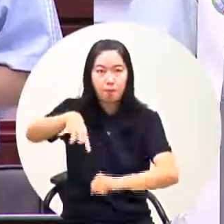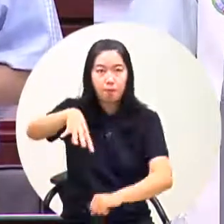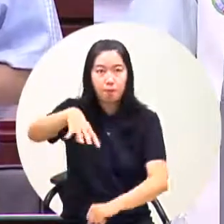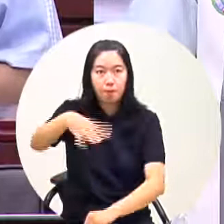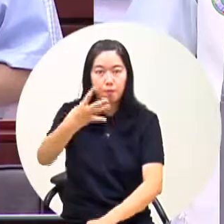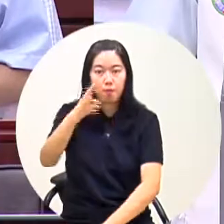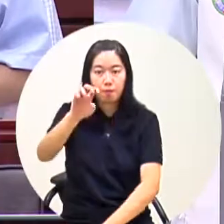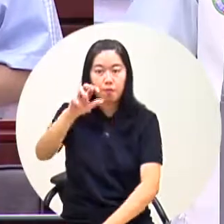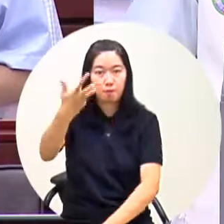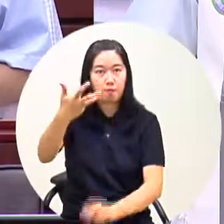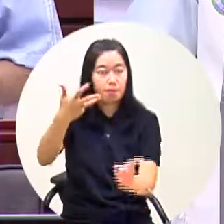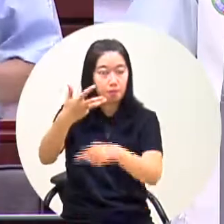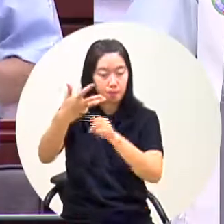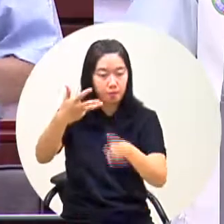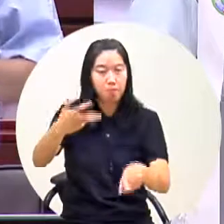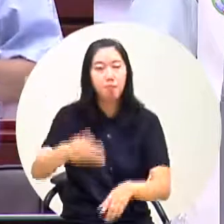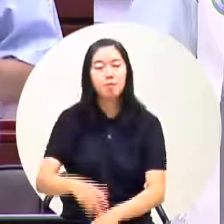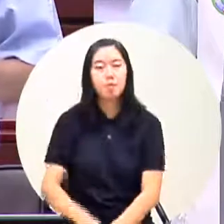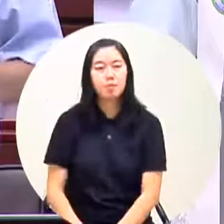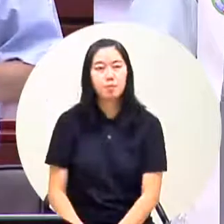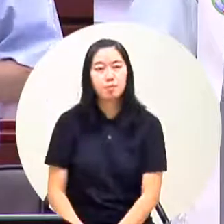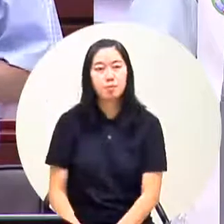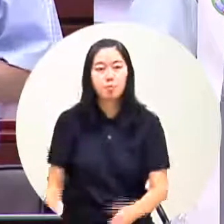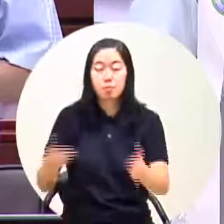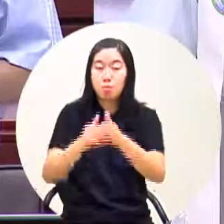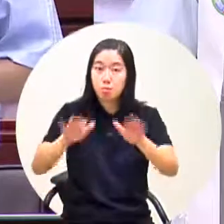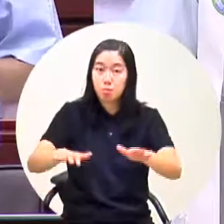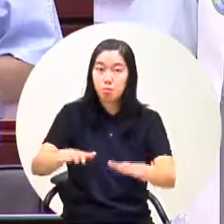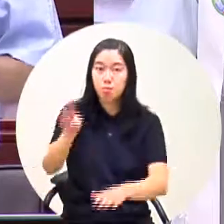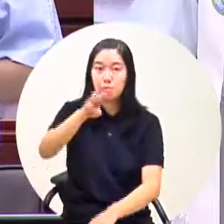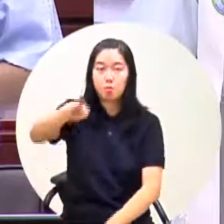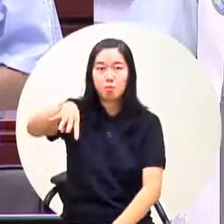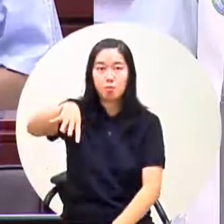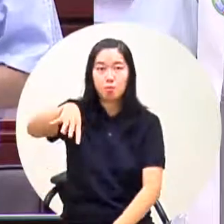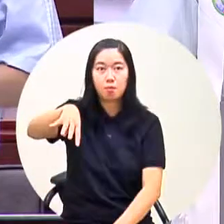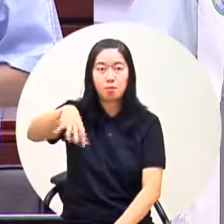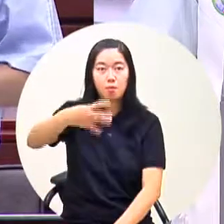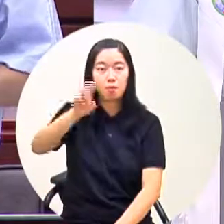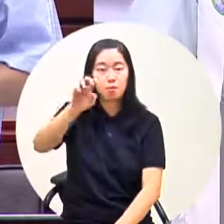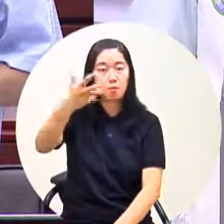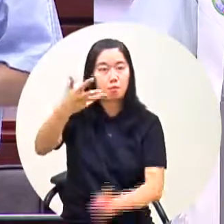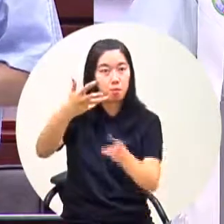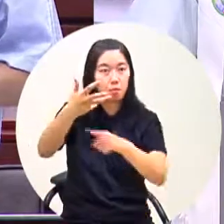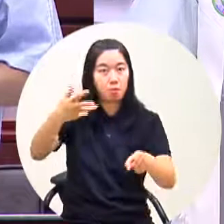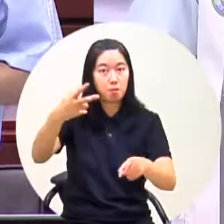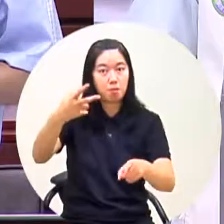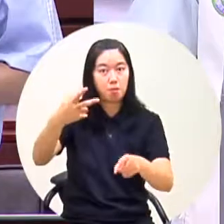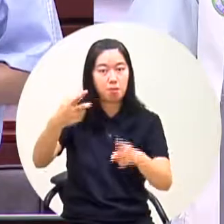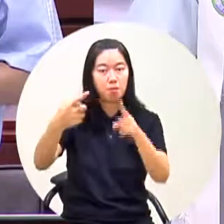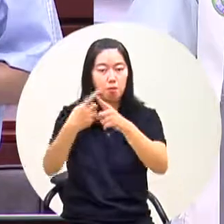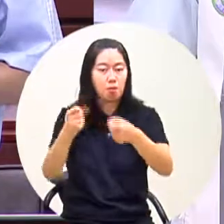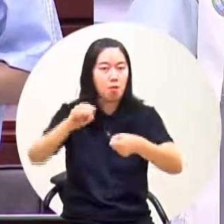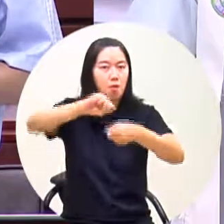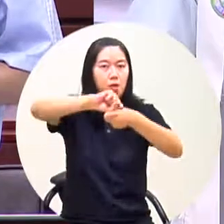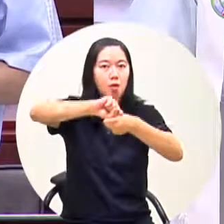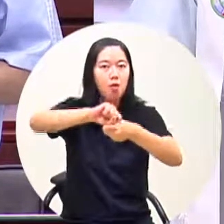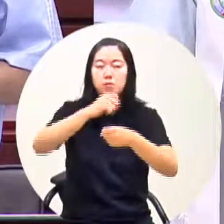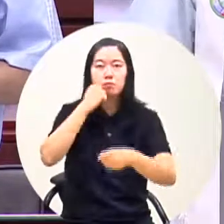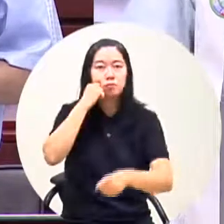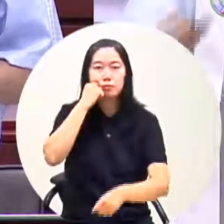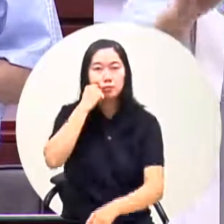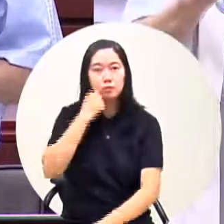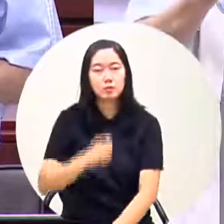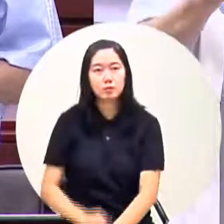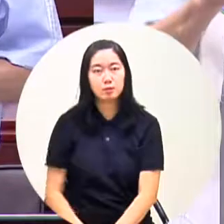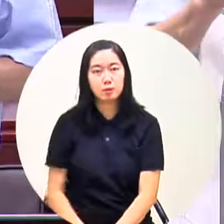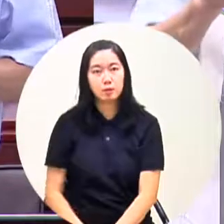3428个。哦，所以一直到近3428，你员额要增加，其实坦白讲，阮即马拢有困难。哦，主要其